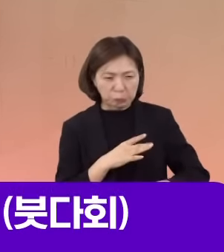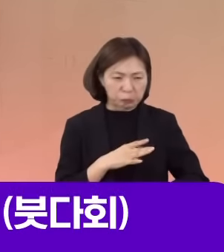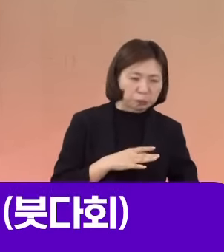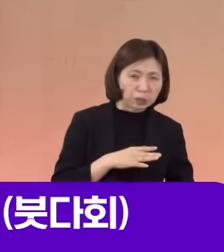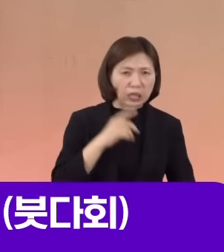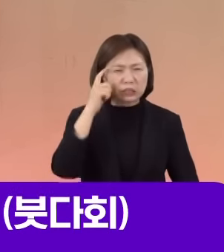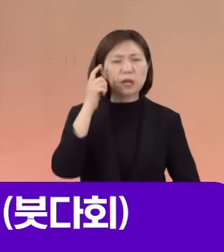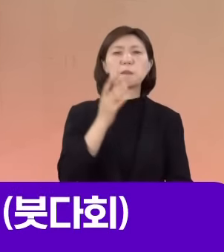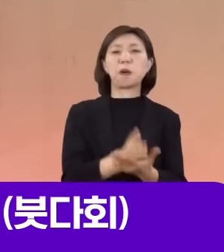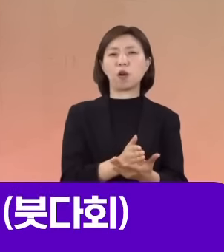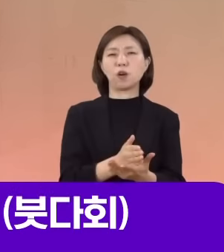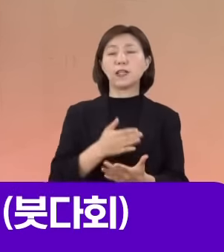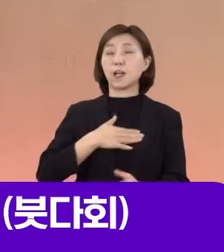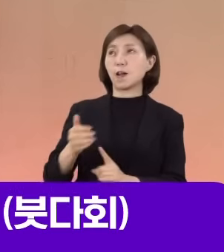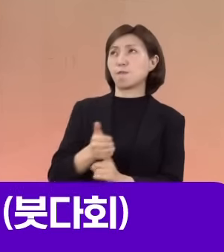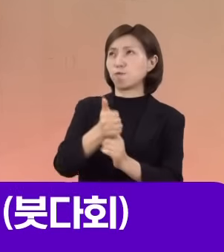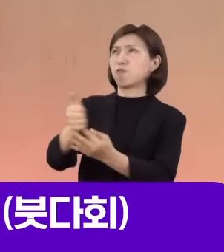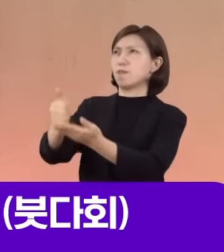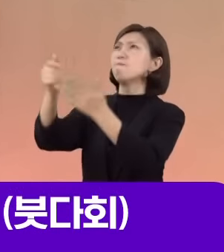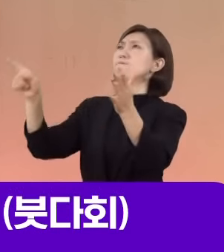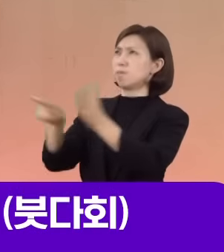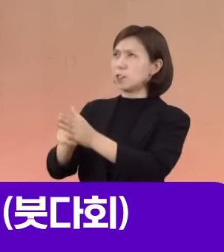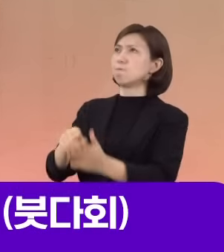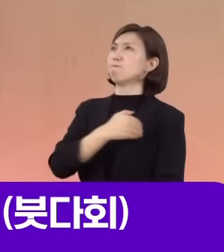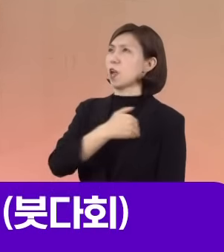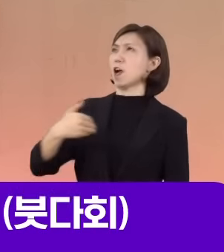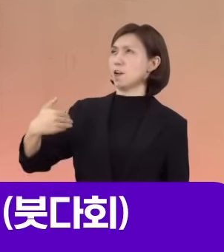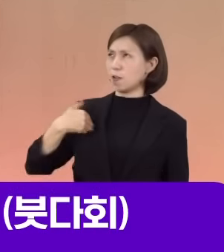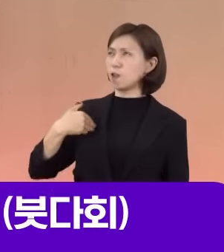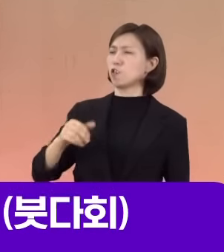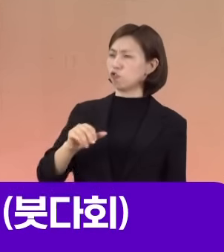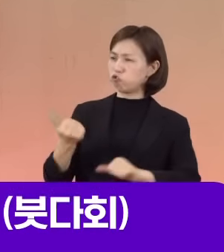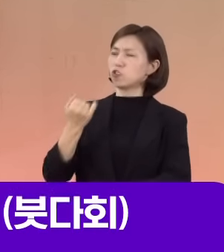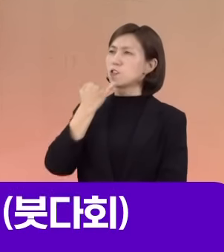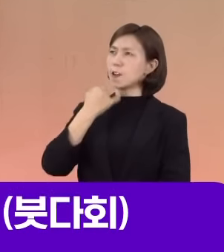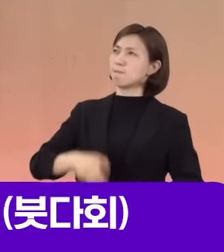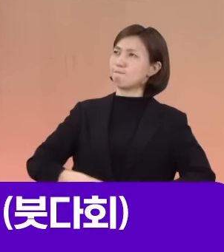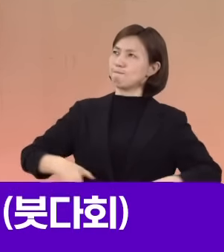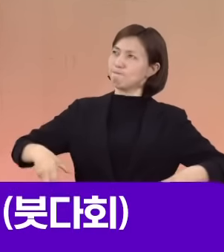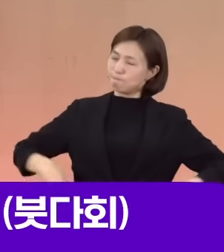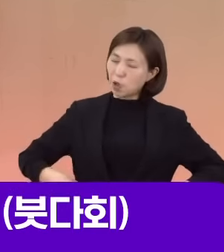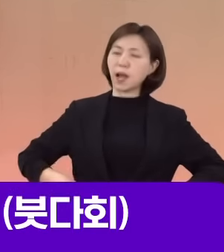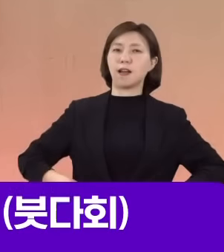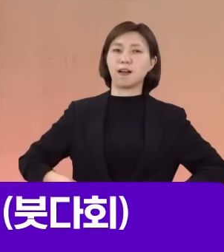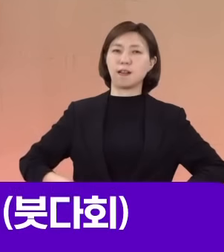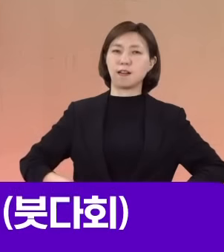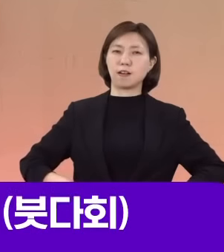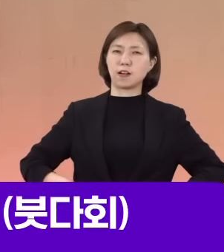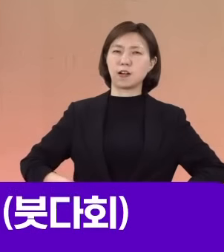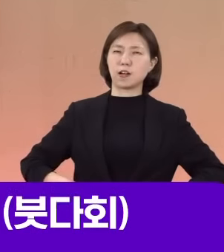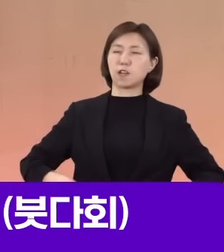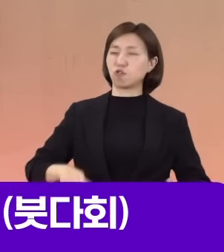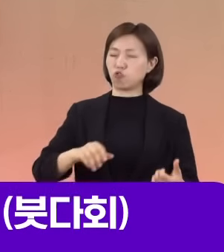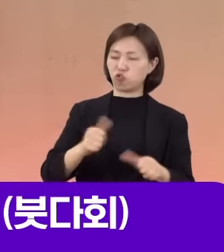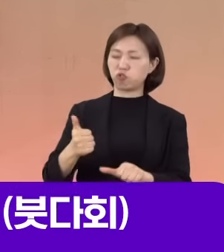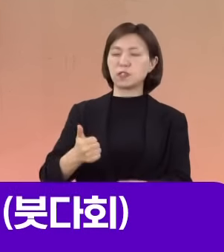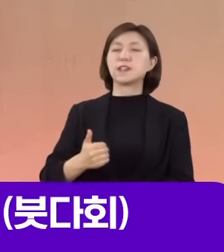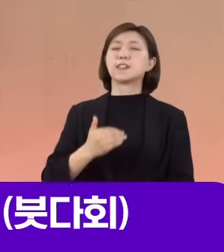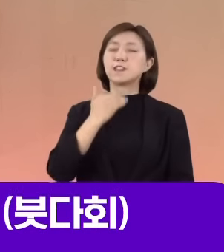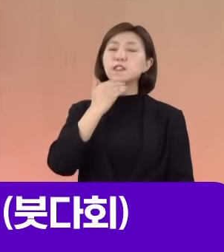당당하게 나는 부처님만 믿는다 당당하게 마음을 비우고 죽음을